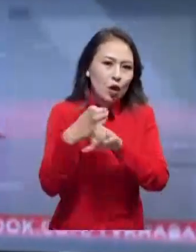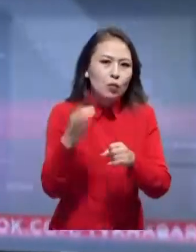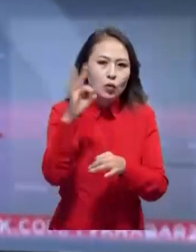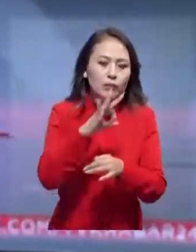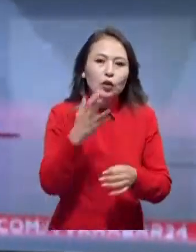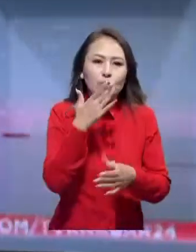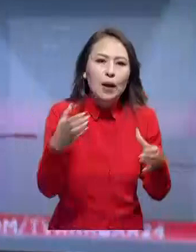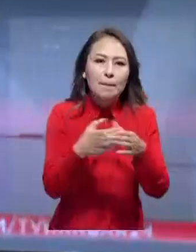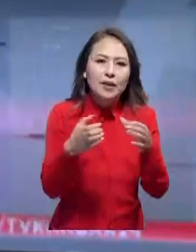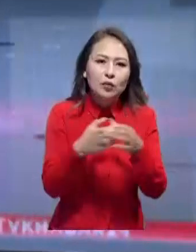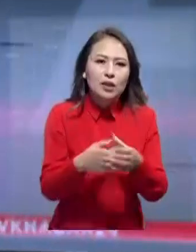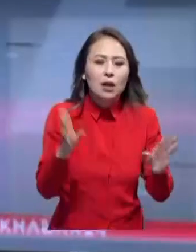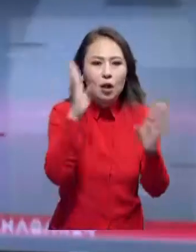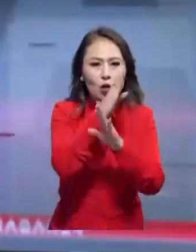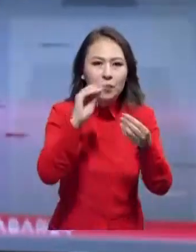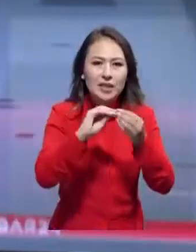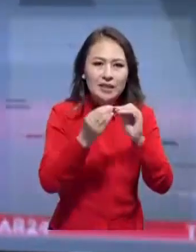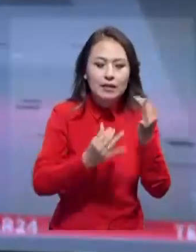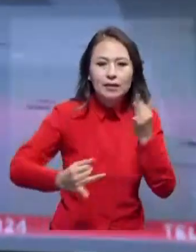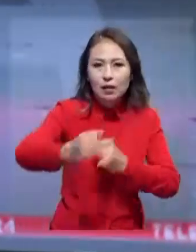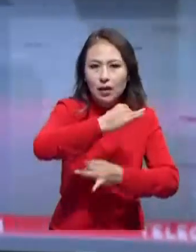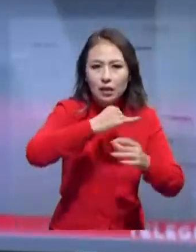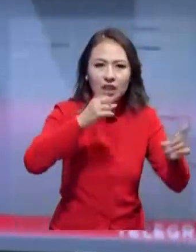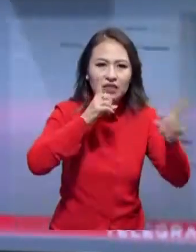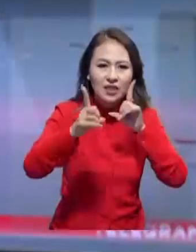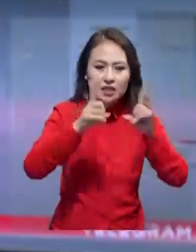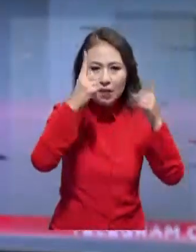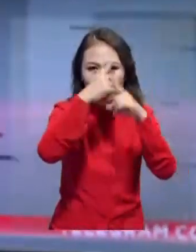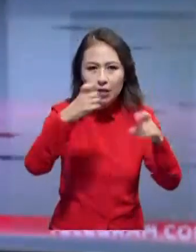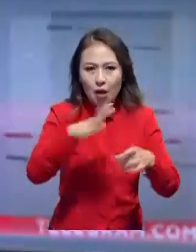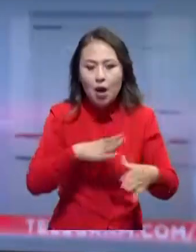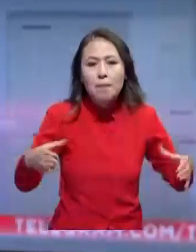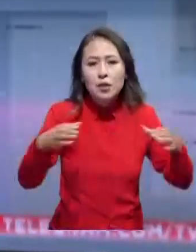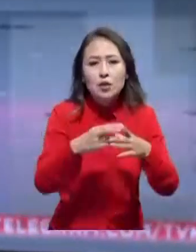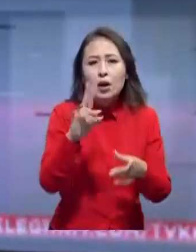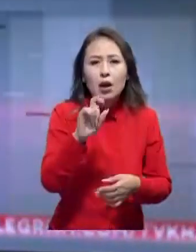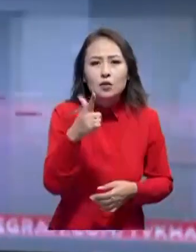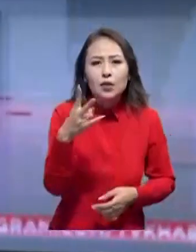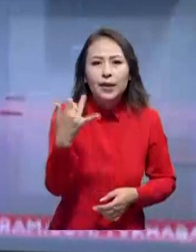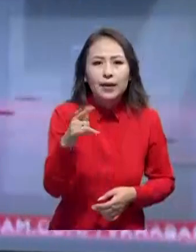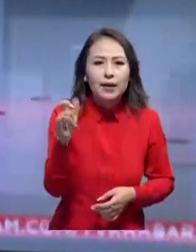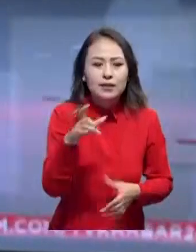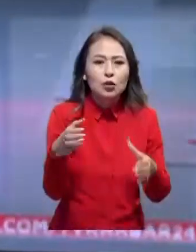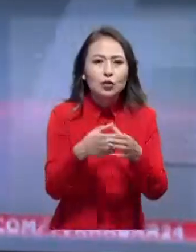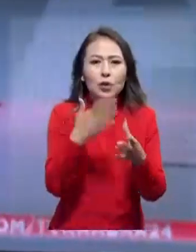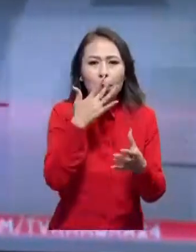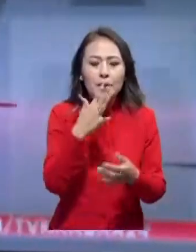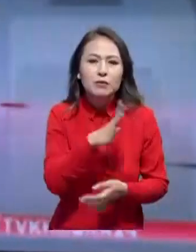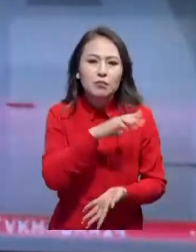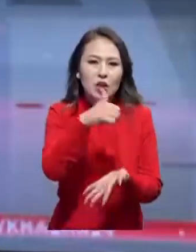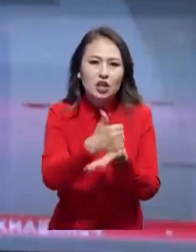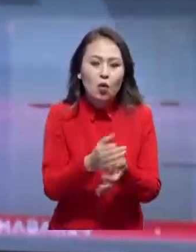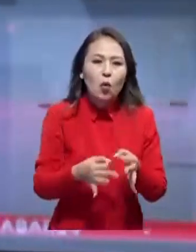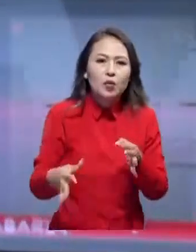азайтады. Бұл туралы ұлттық компания өкілдері экологиялық мәселелер талқыланған конференцияда мәлімдеді. Басқосуға Қазмұнайгаз ұлттық компаниясының